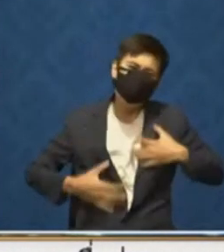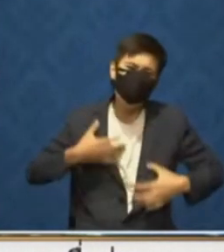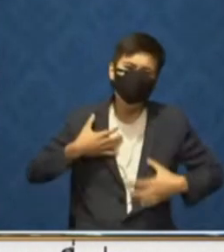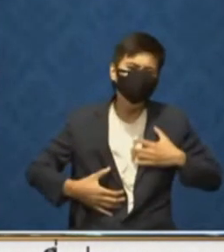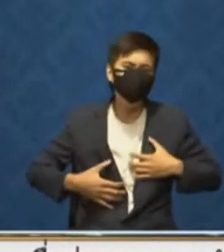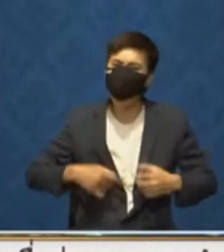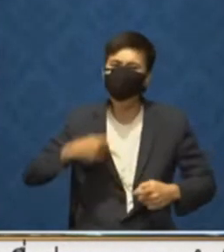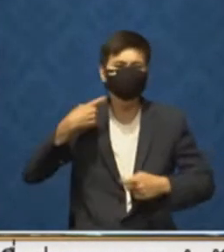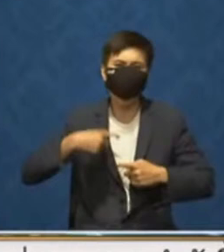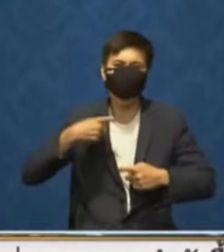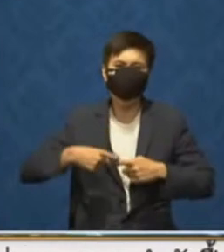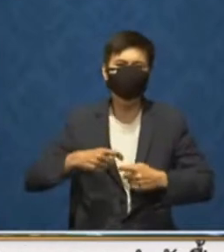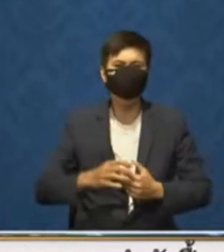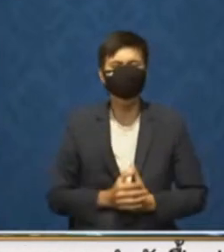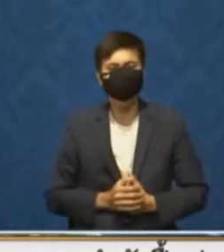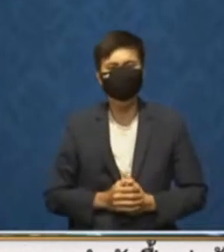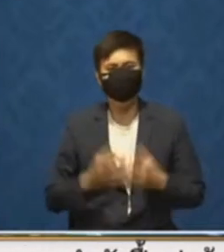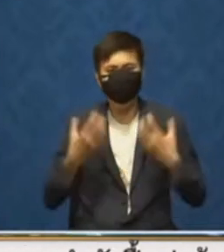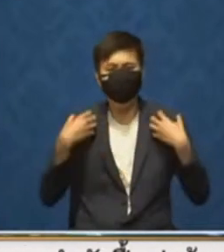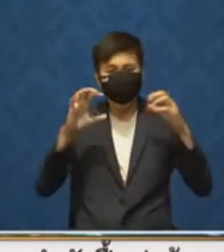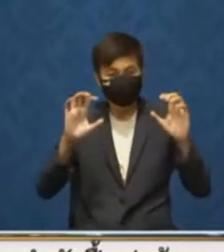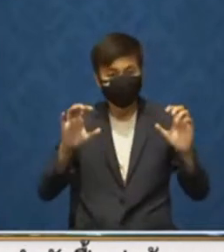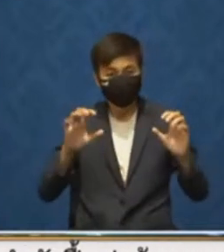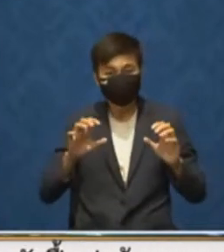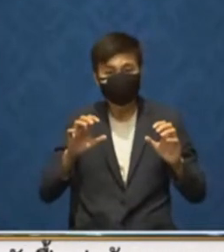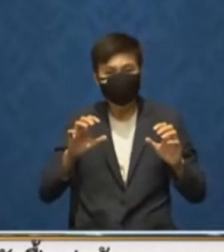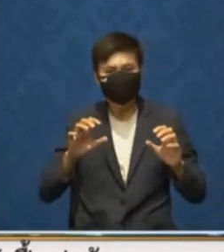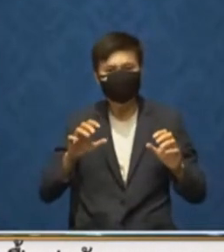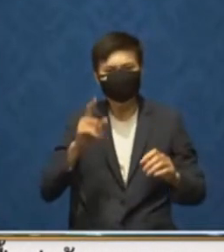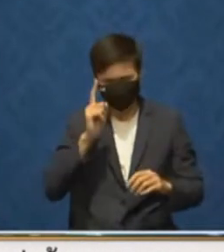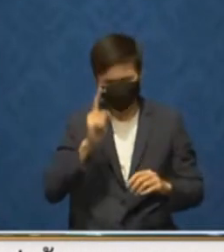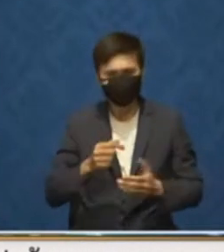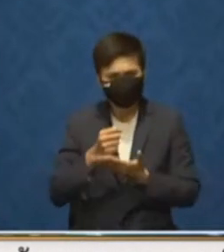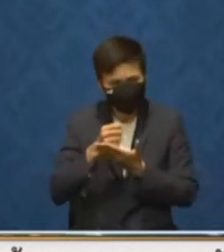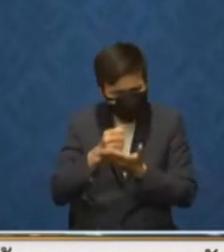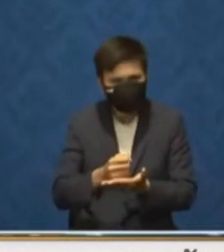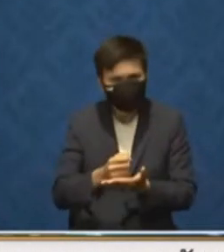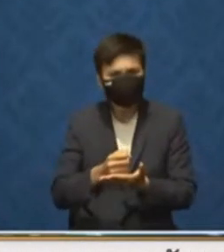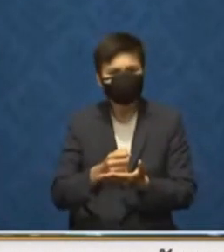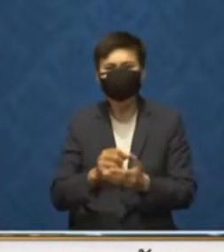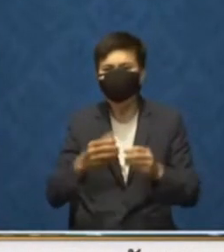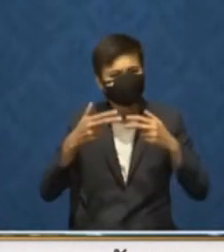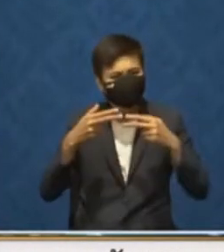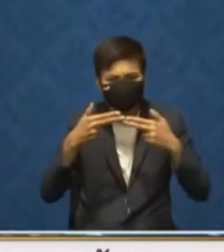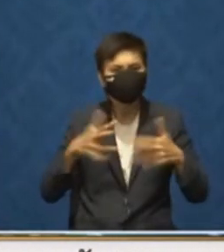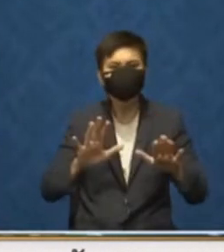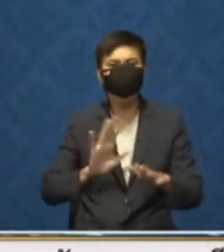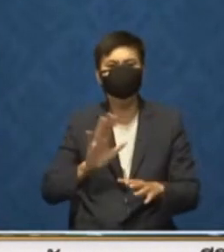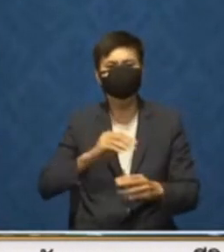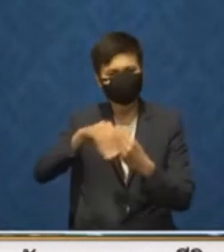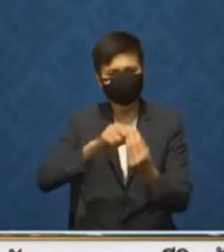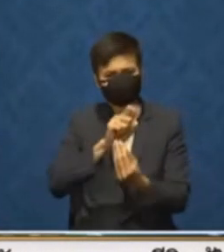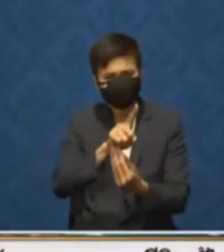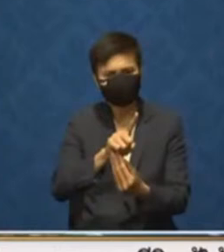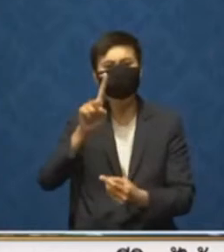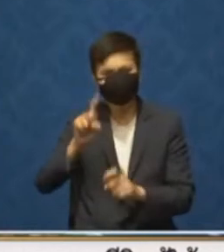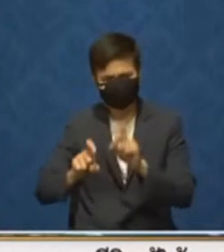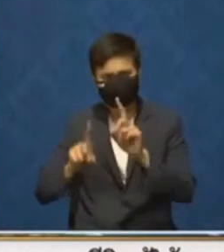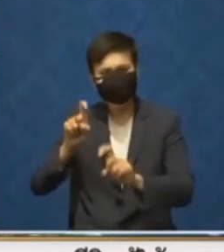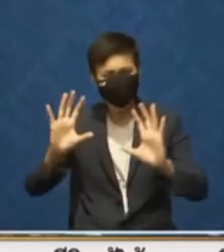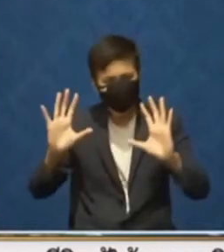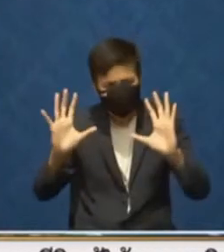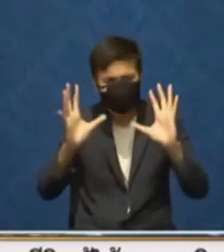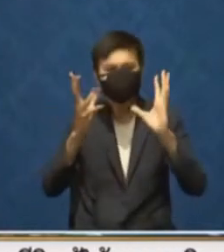รัฐบาลจะปล่อยเรื่องนี้ผ่านไปไม่ได้เศรษฐกิจทางที่นาดทั้งระบบผมอยากให้เอาเงินส่วนนี้